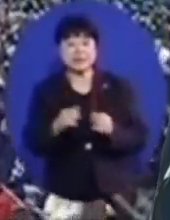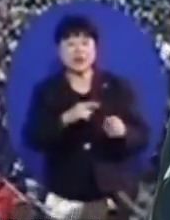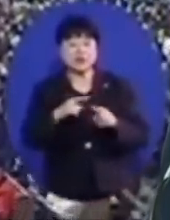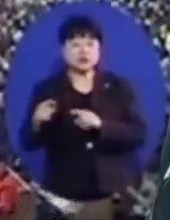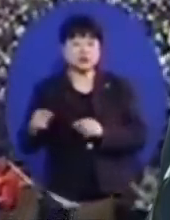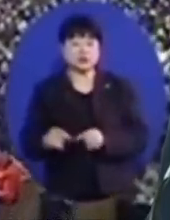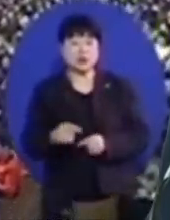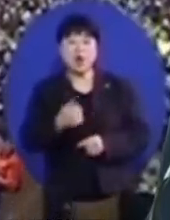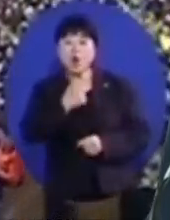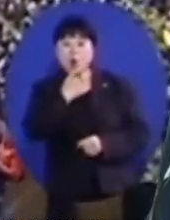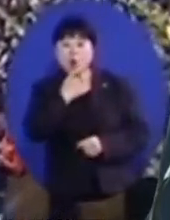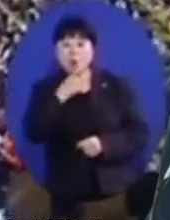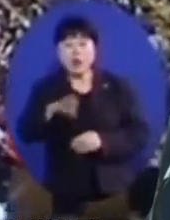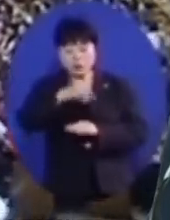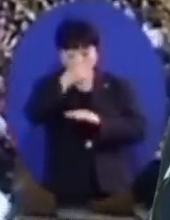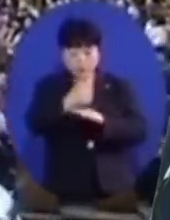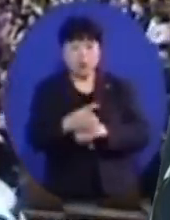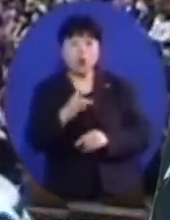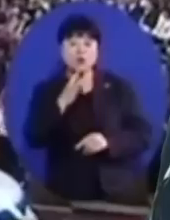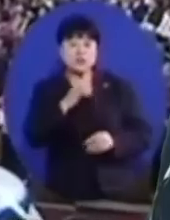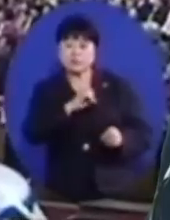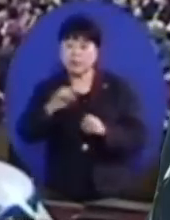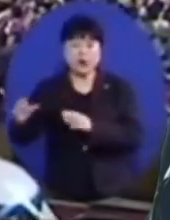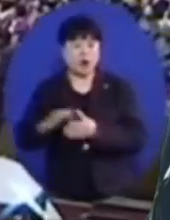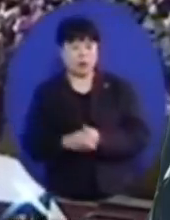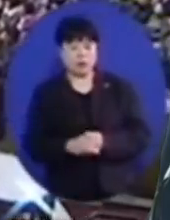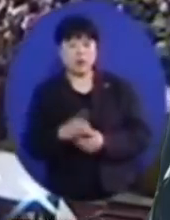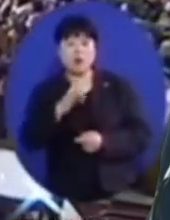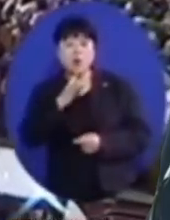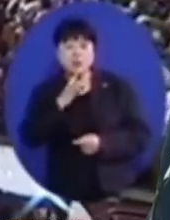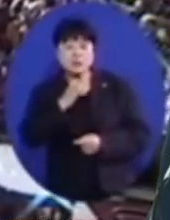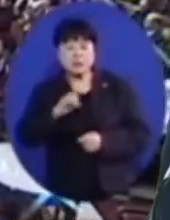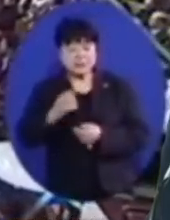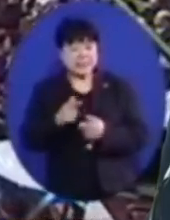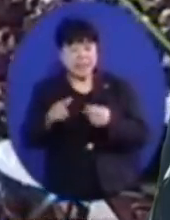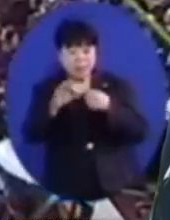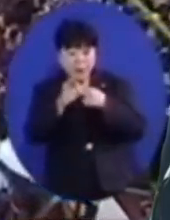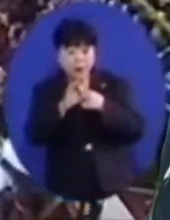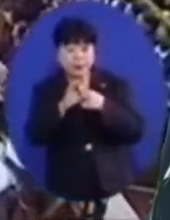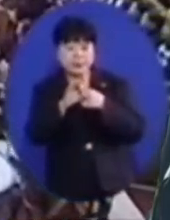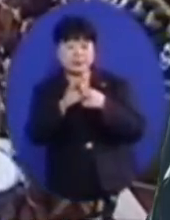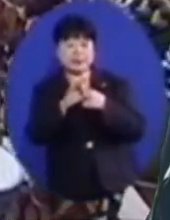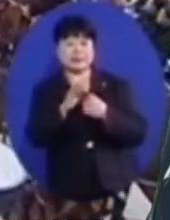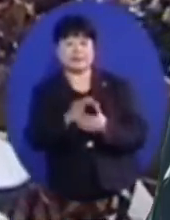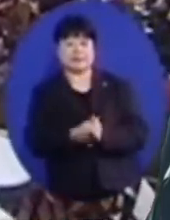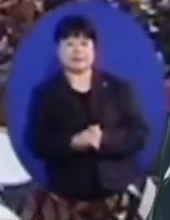로마 교황청은 오직이란 말을 버려야 된다 오직 이런 말을 안 버리면